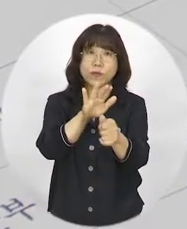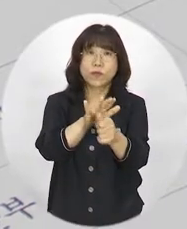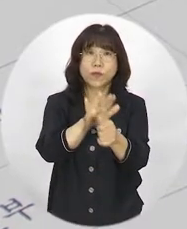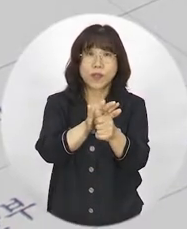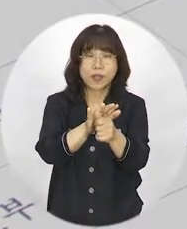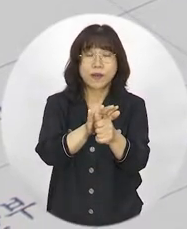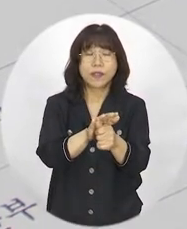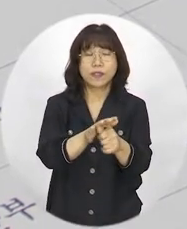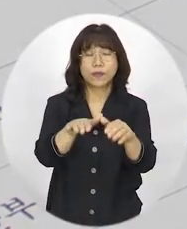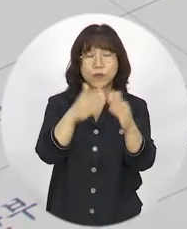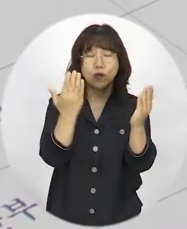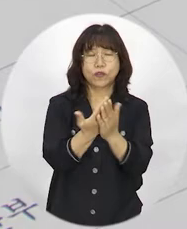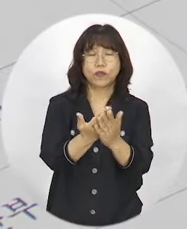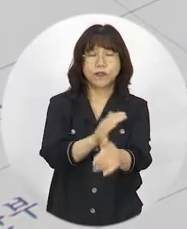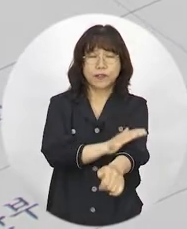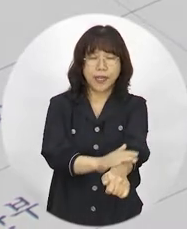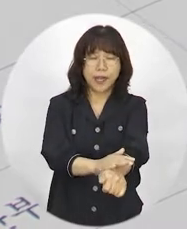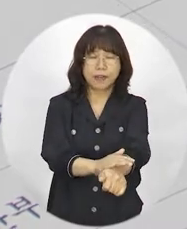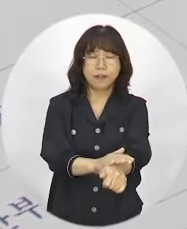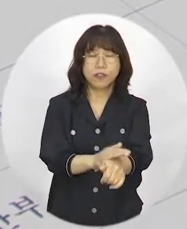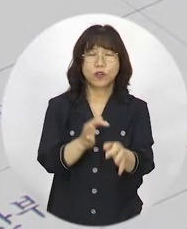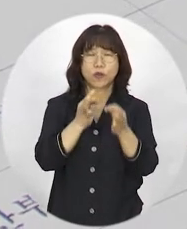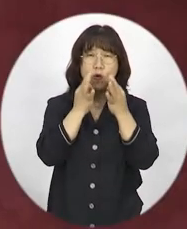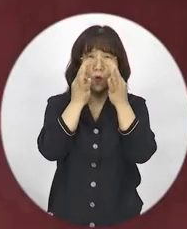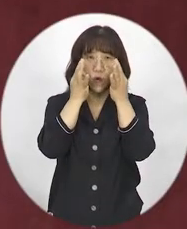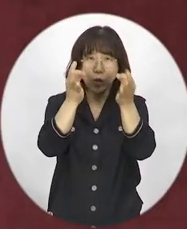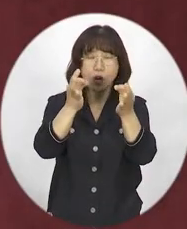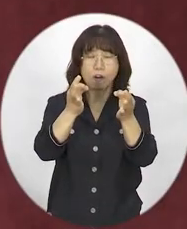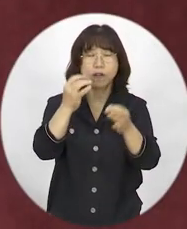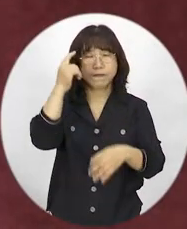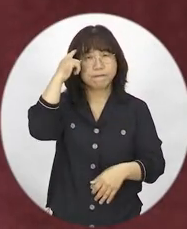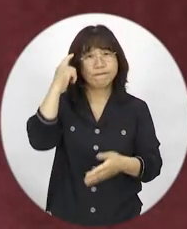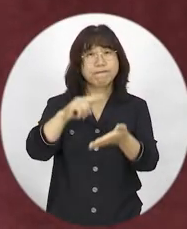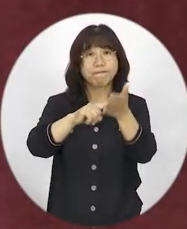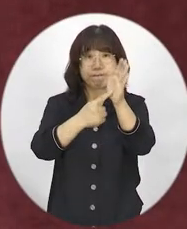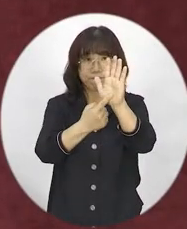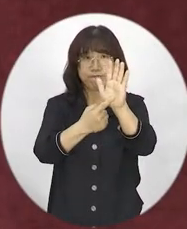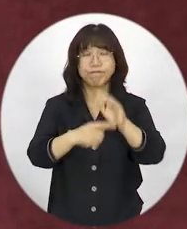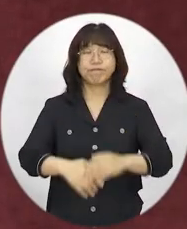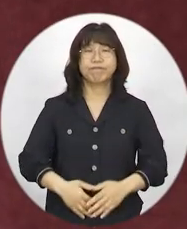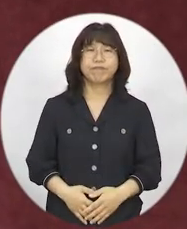충실히 이행하는 민심을 살피는 의회가 될 수 있도록 노력하겠다고 밝혔습니다.